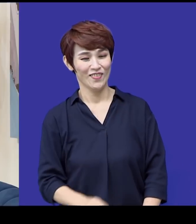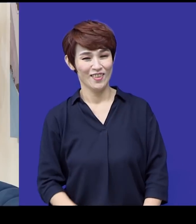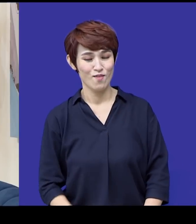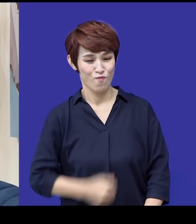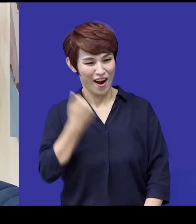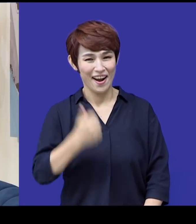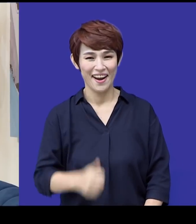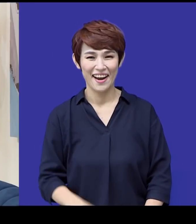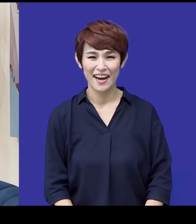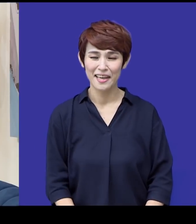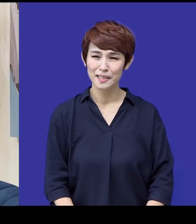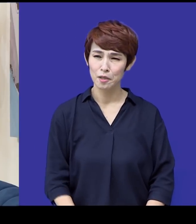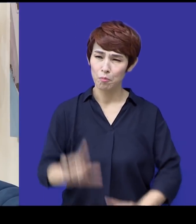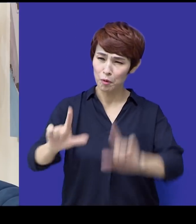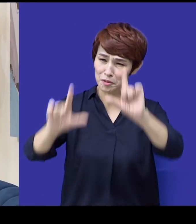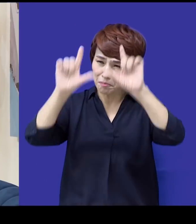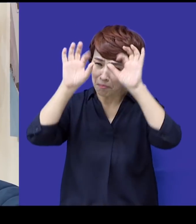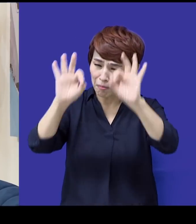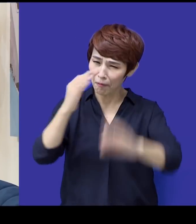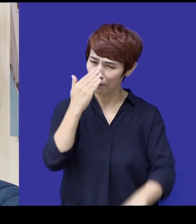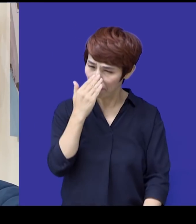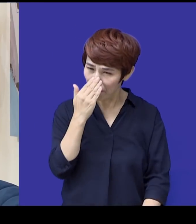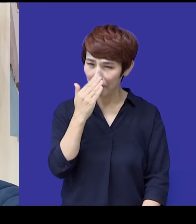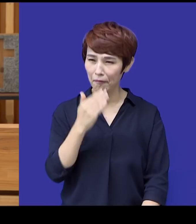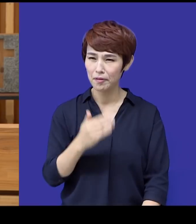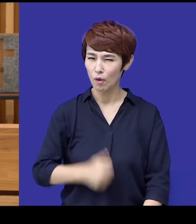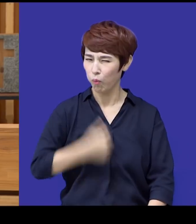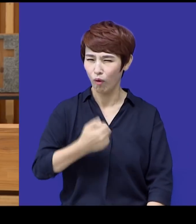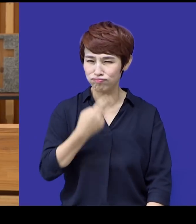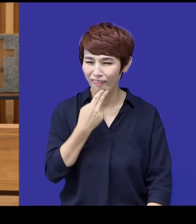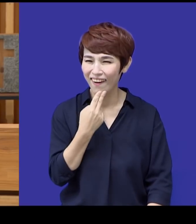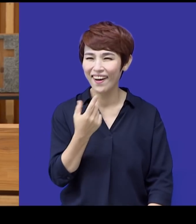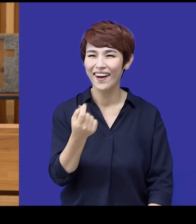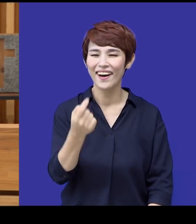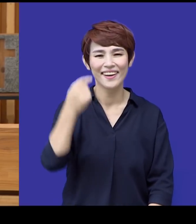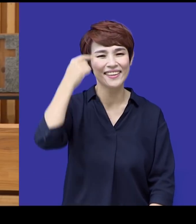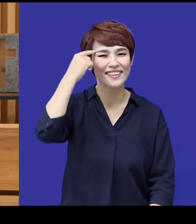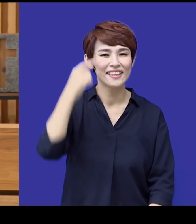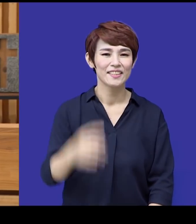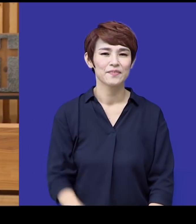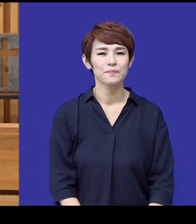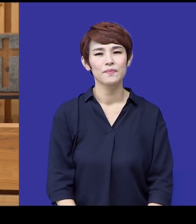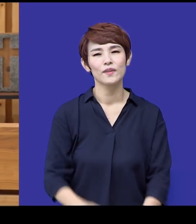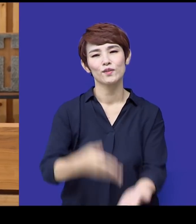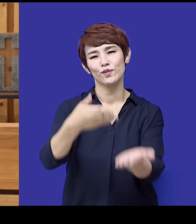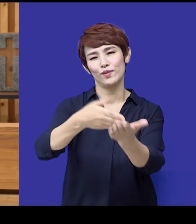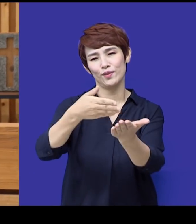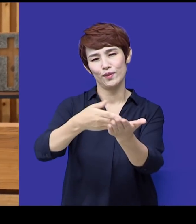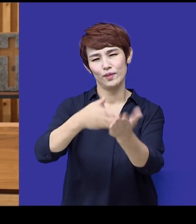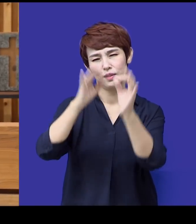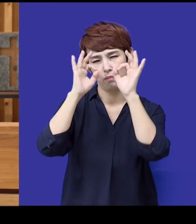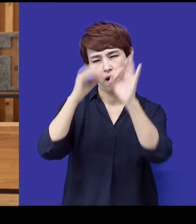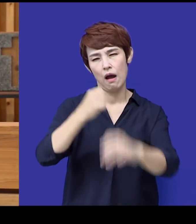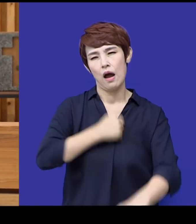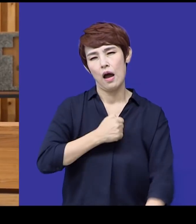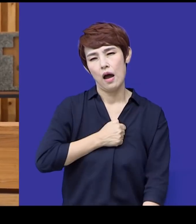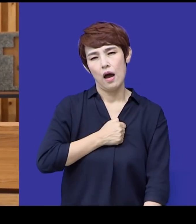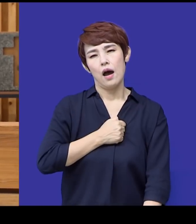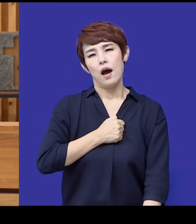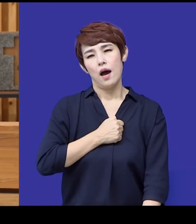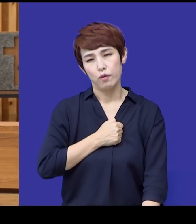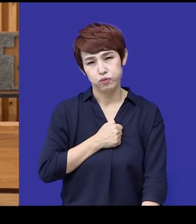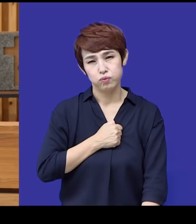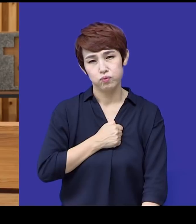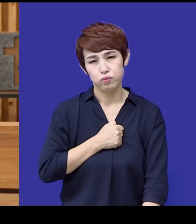아니 너무 선하셔서 웃으실 때도 그렇고 너무 선하셔가지고 우리가 각종 뉴스를 보고 너무나 답답한 소식들을 접할 때